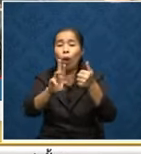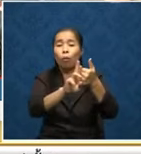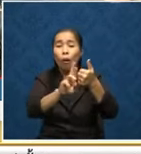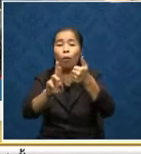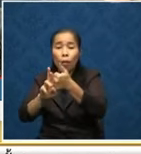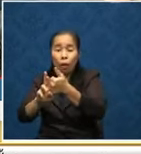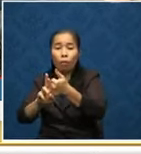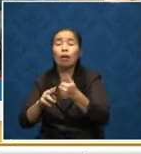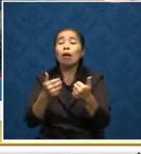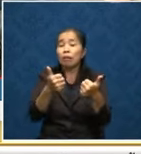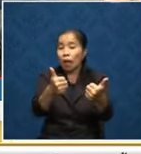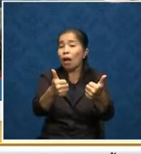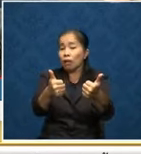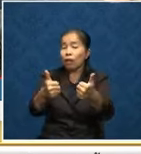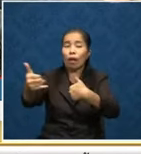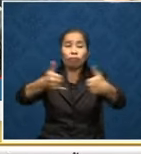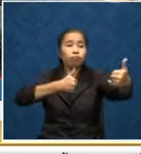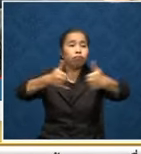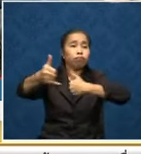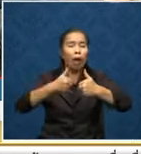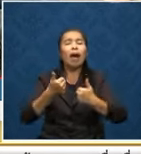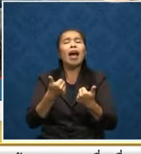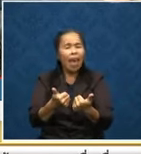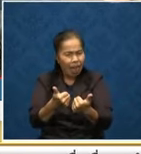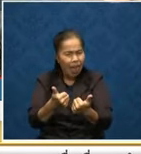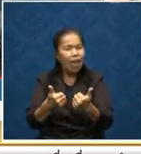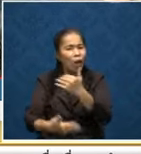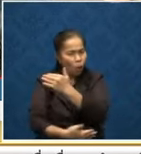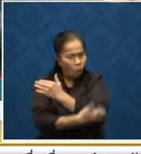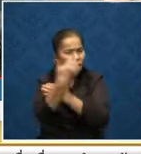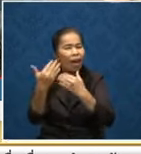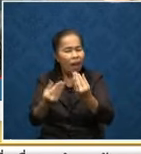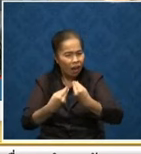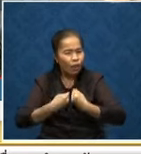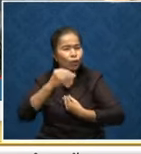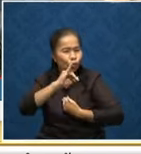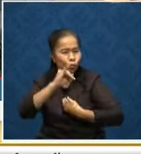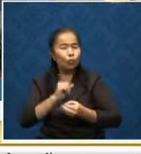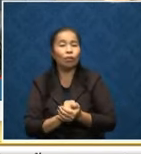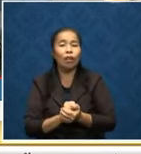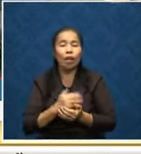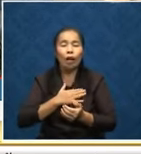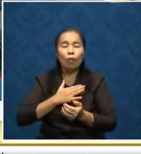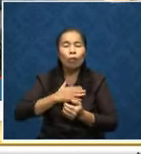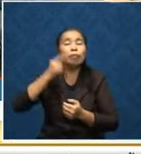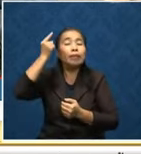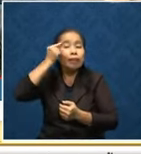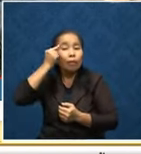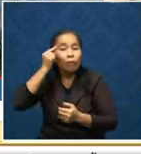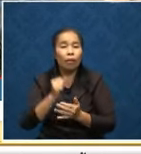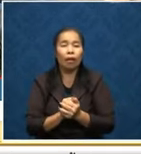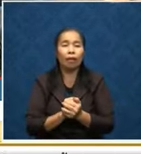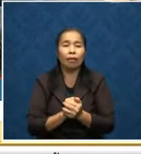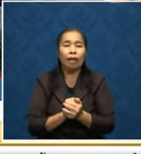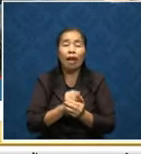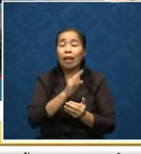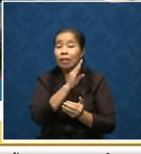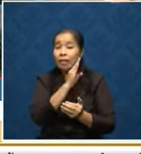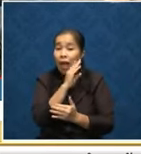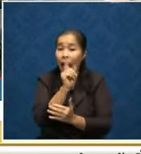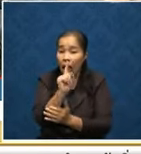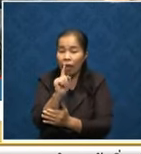จะเปิดกว้างสำหรับเราทุกเมื่อนี่แหละครับคือโอกาสดังนั้นเองครับผมมองว่าการที่ถ้าช่วงไหนเ